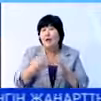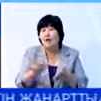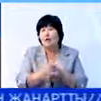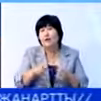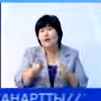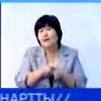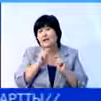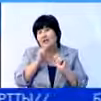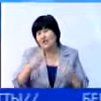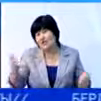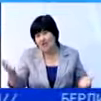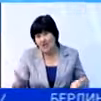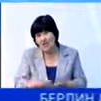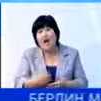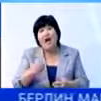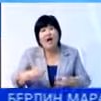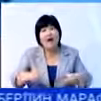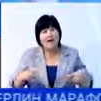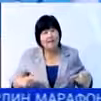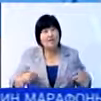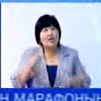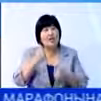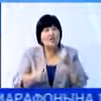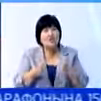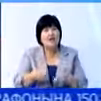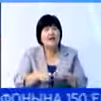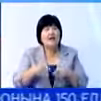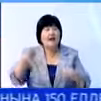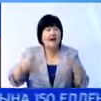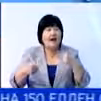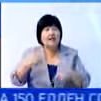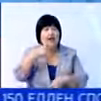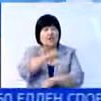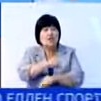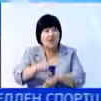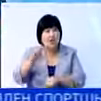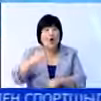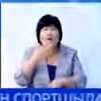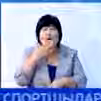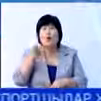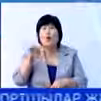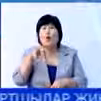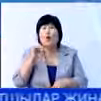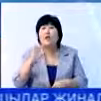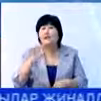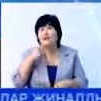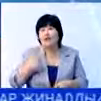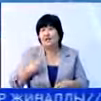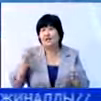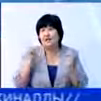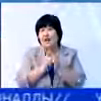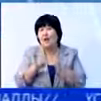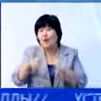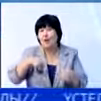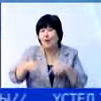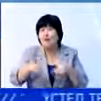пенальти сериясында жеңіске жетті. Ал финалда жарыс жолында қарсылас шақ келтірмеген шекарашылар мен ұлттық ұлан сарбаздары жолықты. Бұл матчта бағы